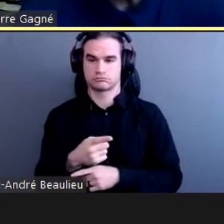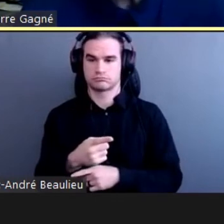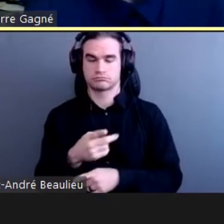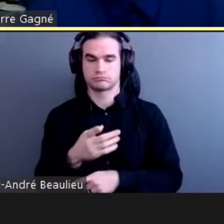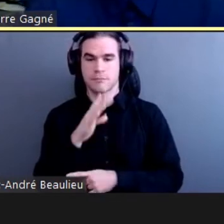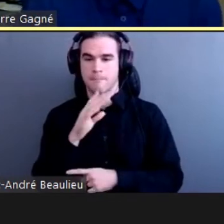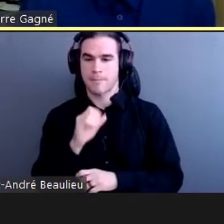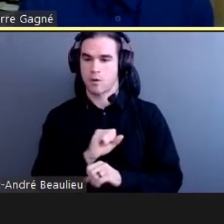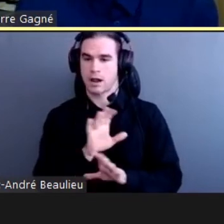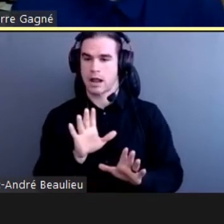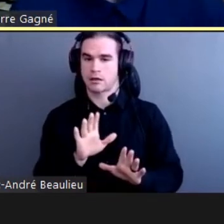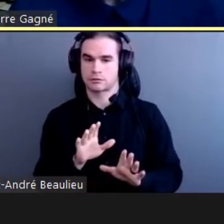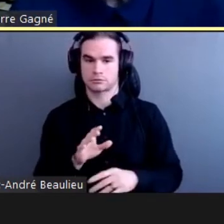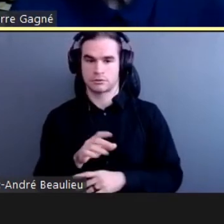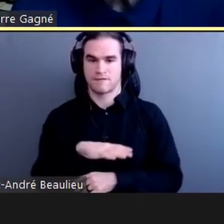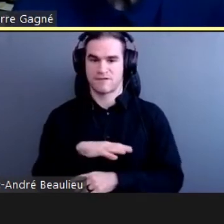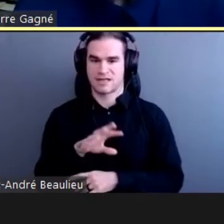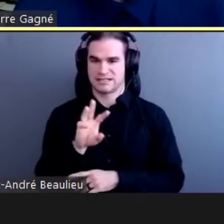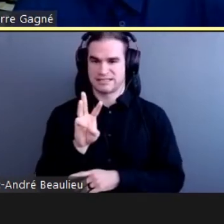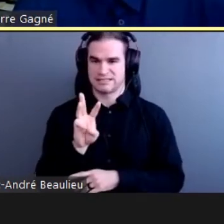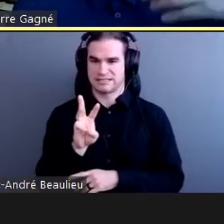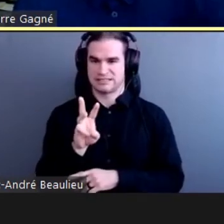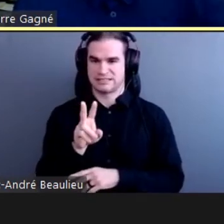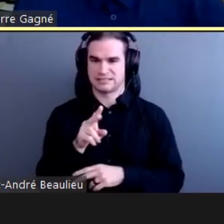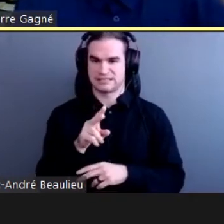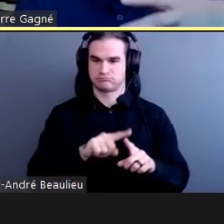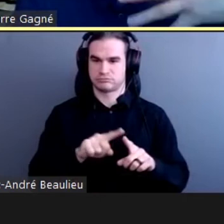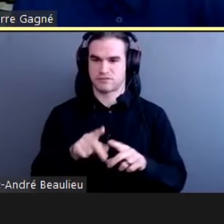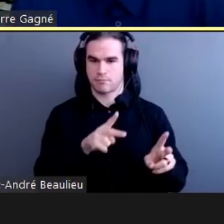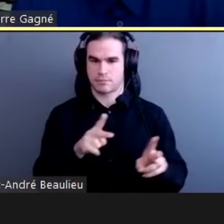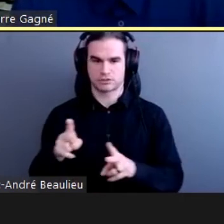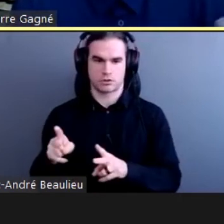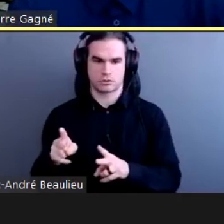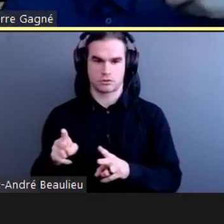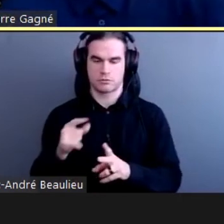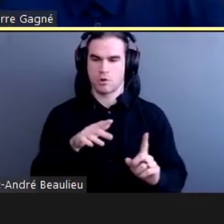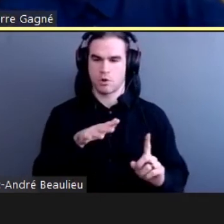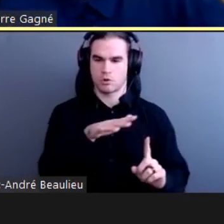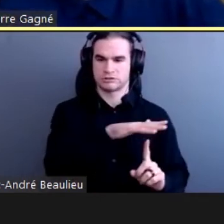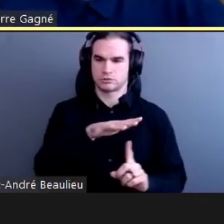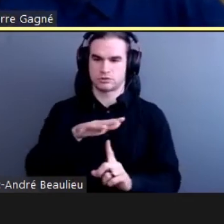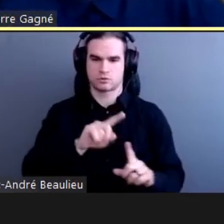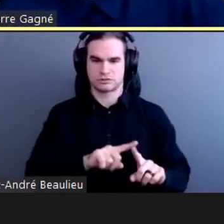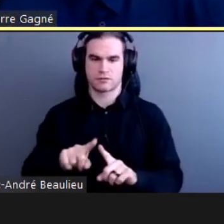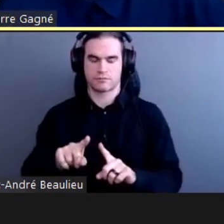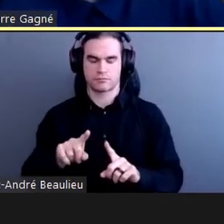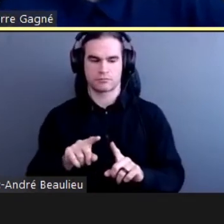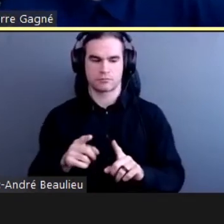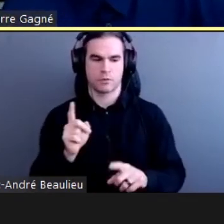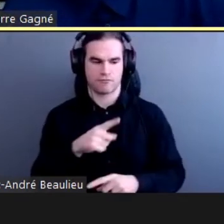cette diapo-là, il y avait 6 différents locuteurs et on les a enregistrés dans différentes conditions où on leur a demandé de